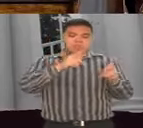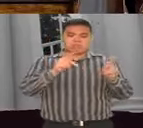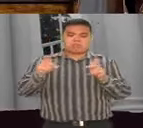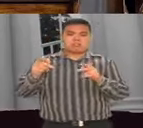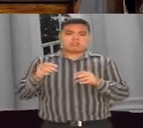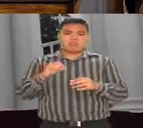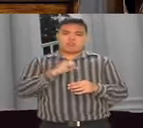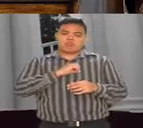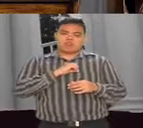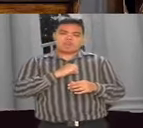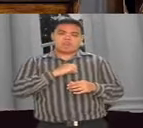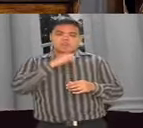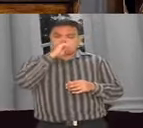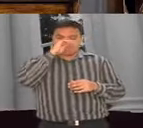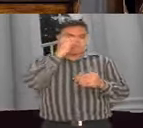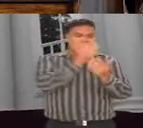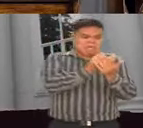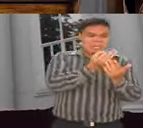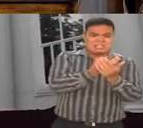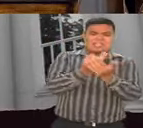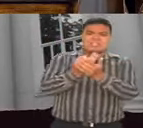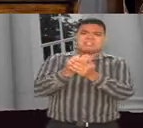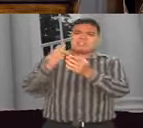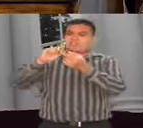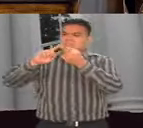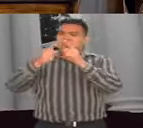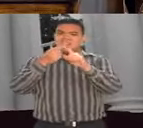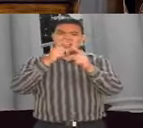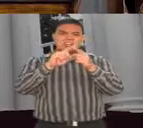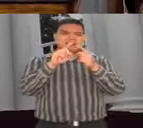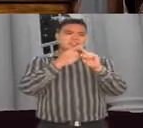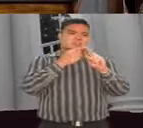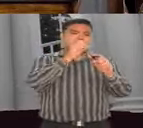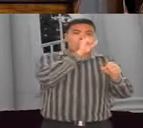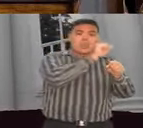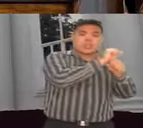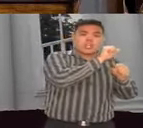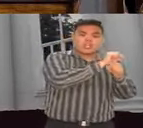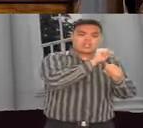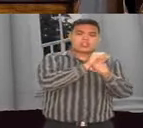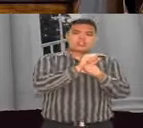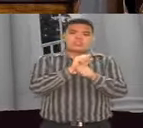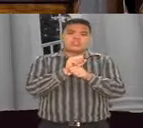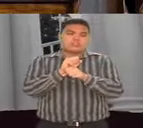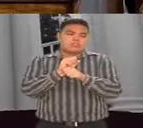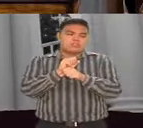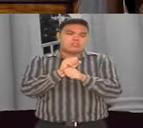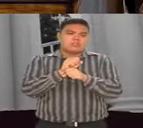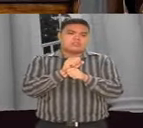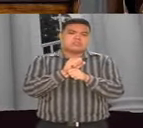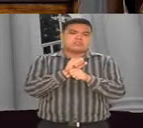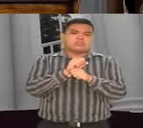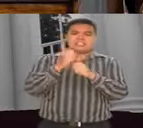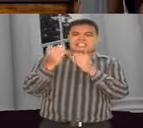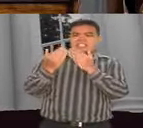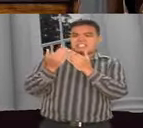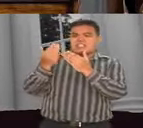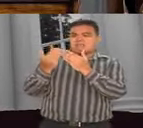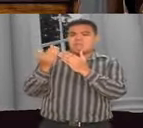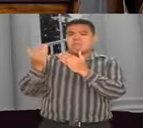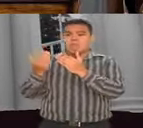Your money, your friends can be an idol, your position can be an idol, even your